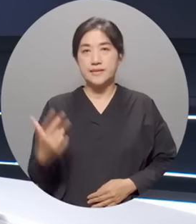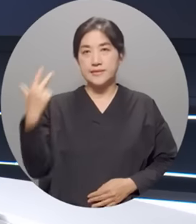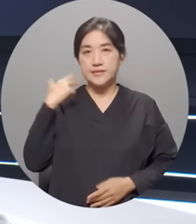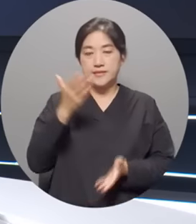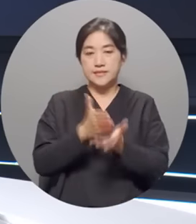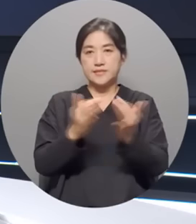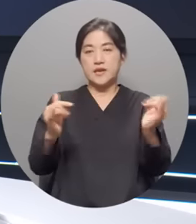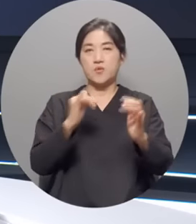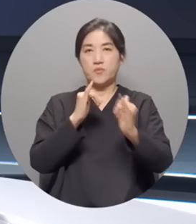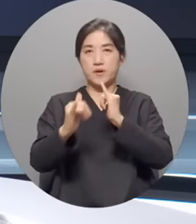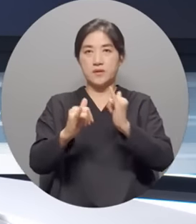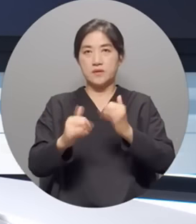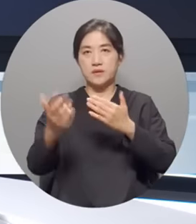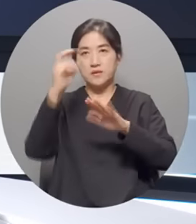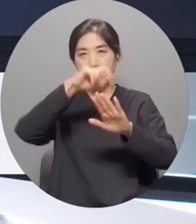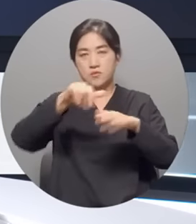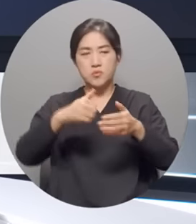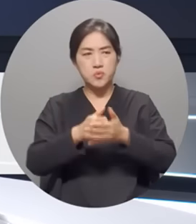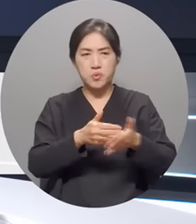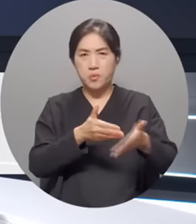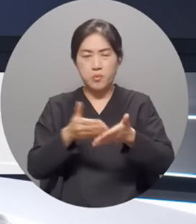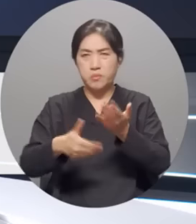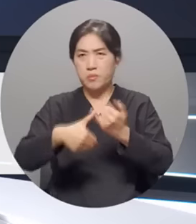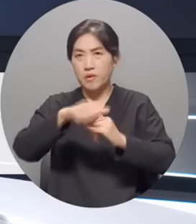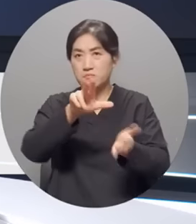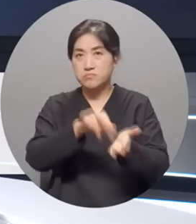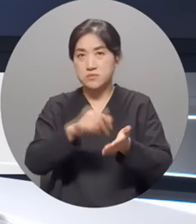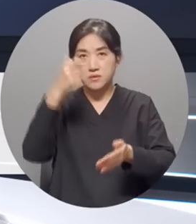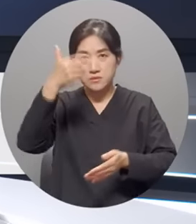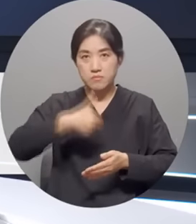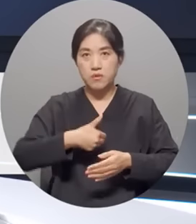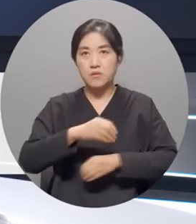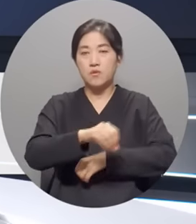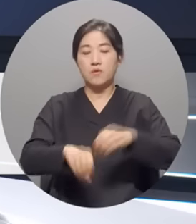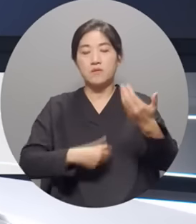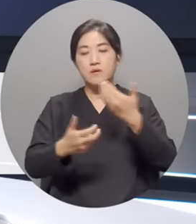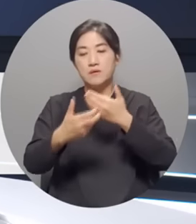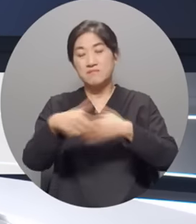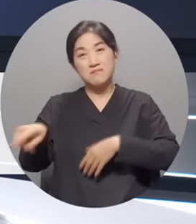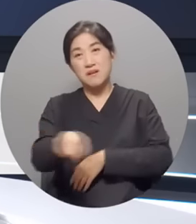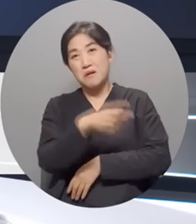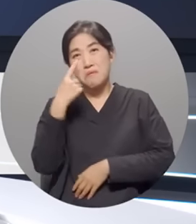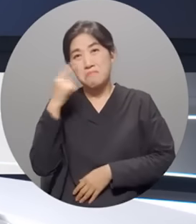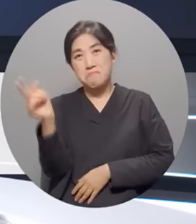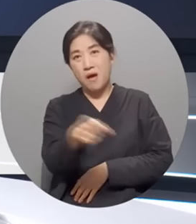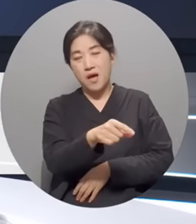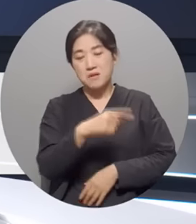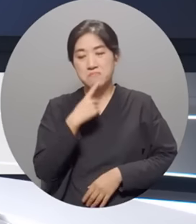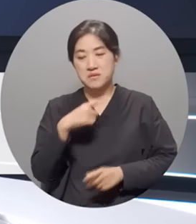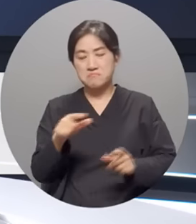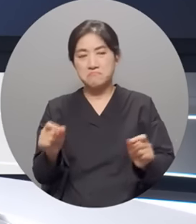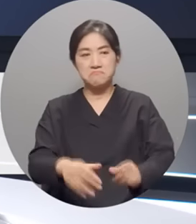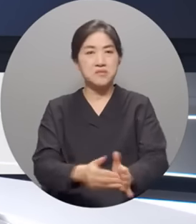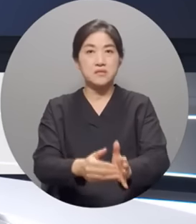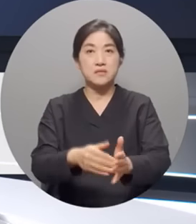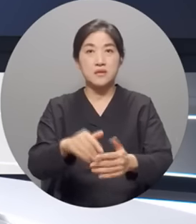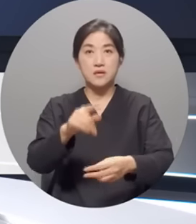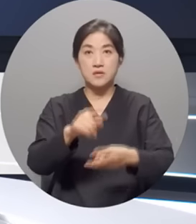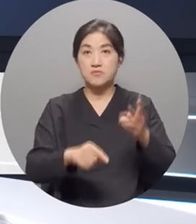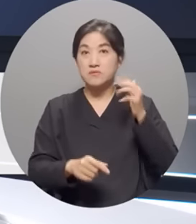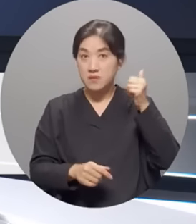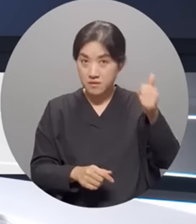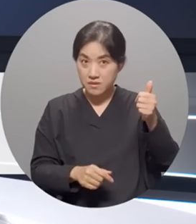지난주 기자회견에서 의료 공백 관련 질문을 받았지만 오히려 의료 현장에 한번 가보라며 일축했던 윤석열